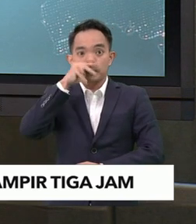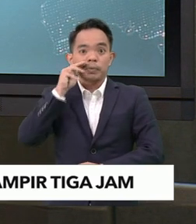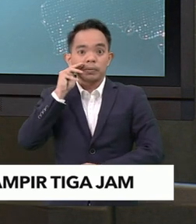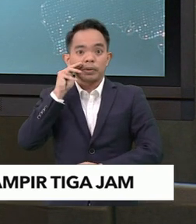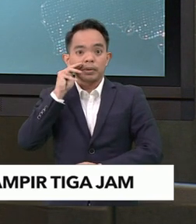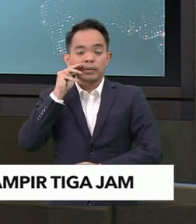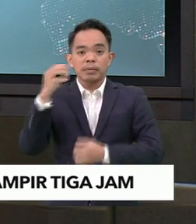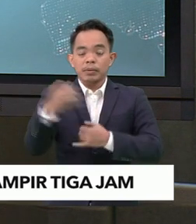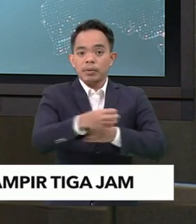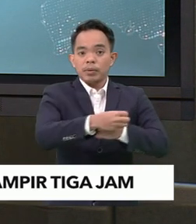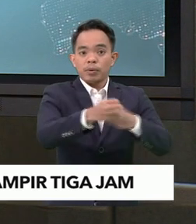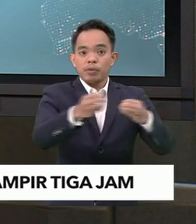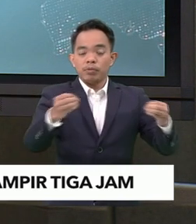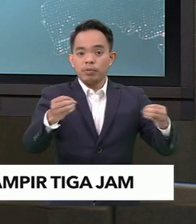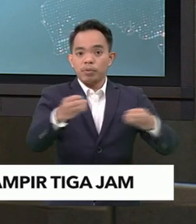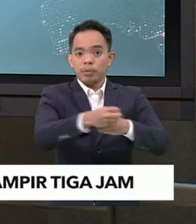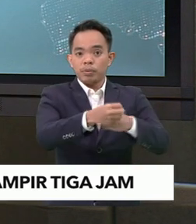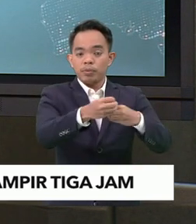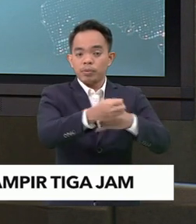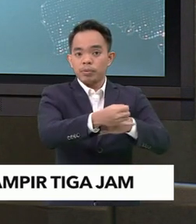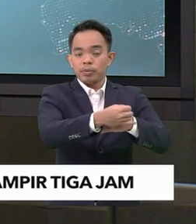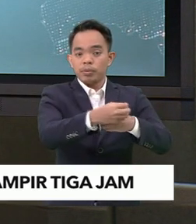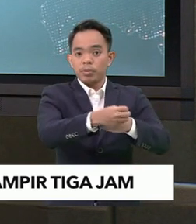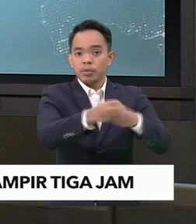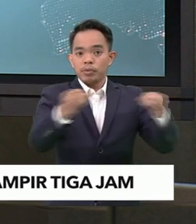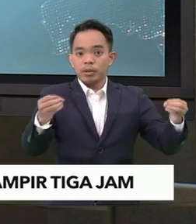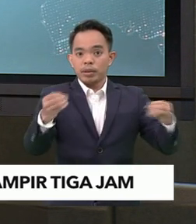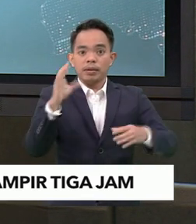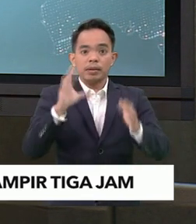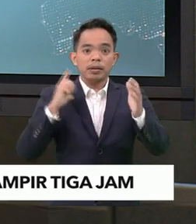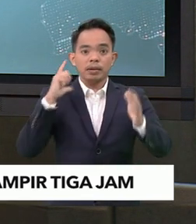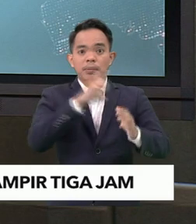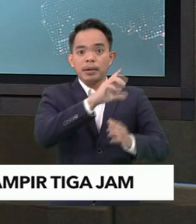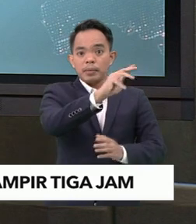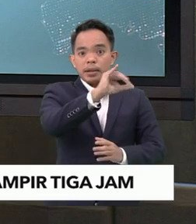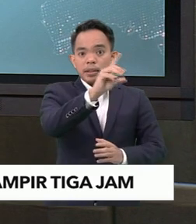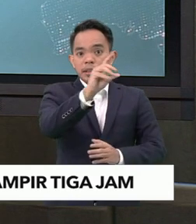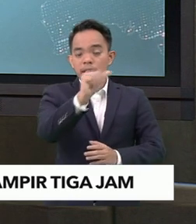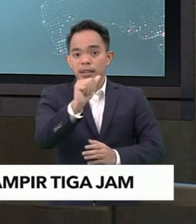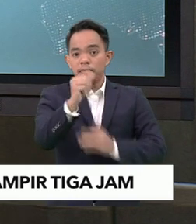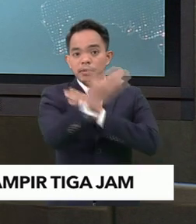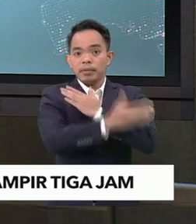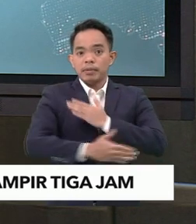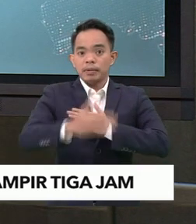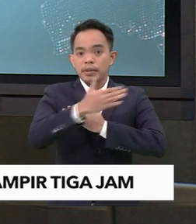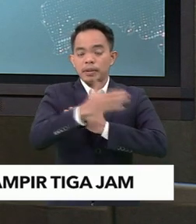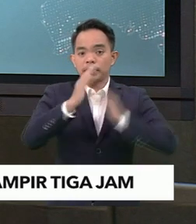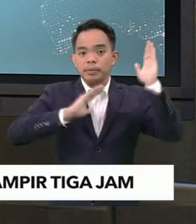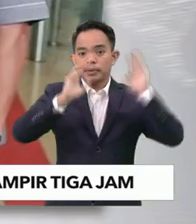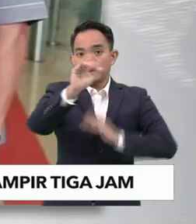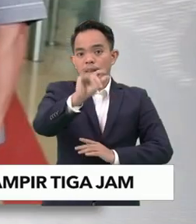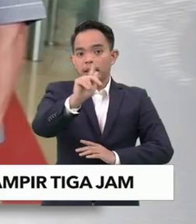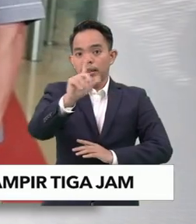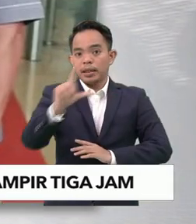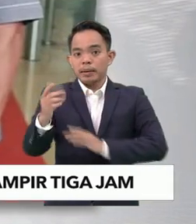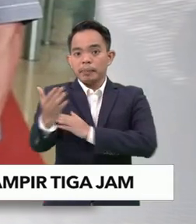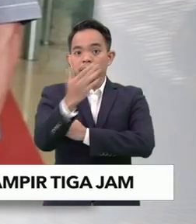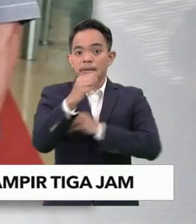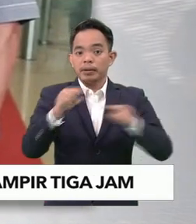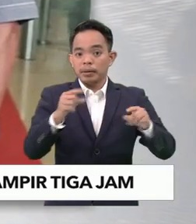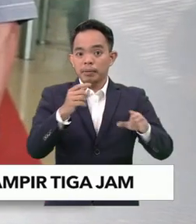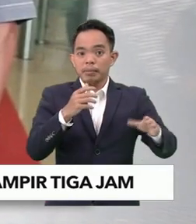di pejabatnya di bangunan lembaga pembangunan dan pelaburan Malaysia atau Maida di ibu negara pagi tadi Muhidin